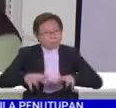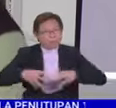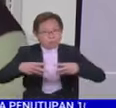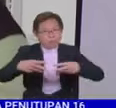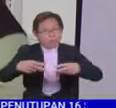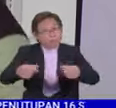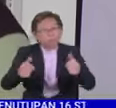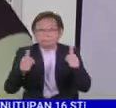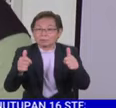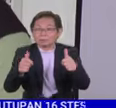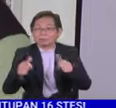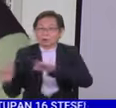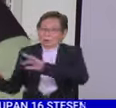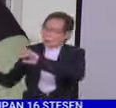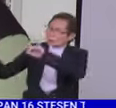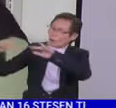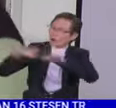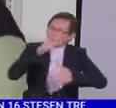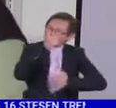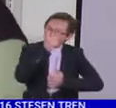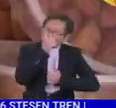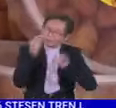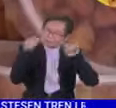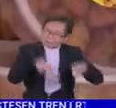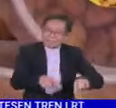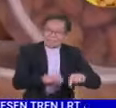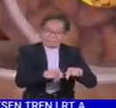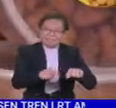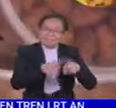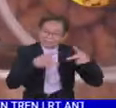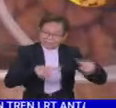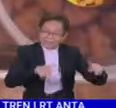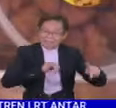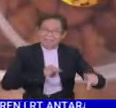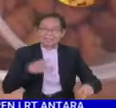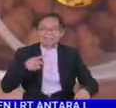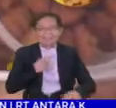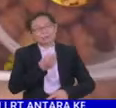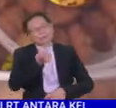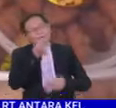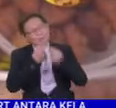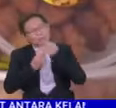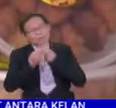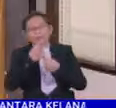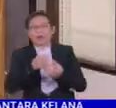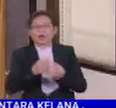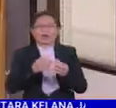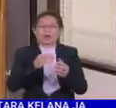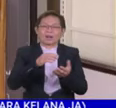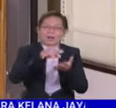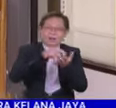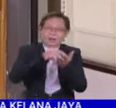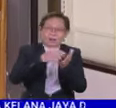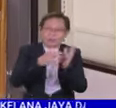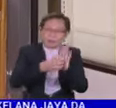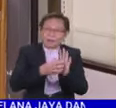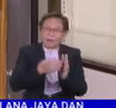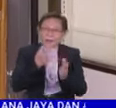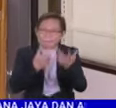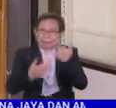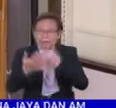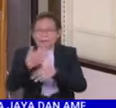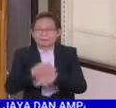dan pengunjung pun suka datang ke tempat kita, dan kita akan bagi menikmati bahulu panas yang kita bakar itulah. Dan pengunjung pun boleh tengok sendiri